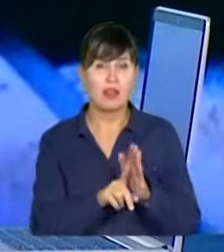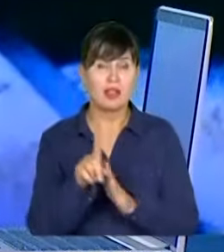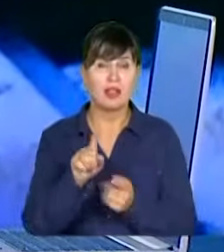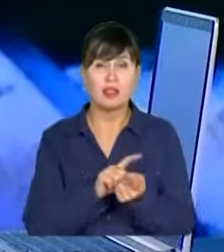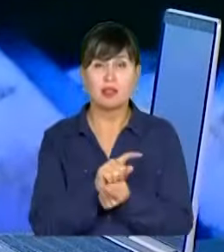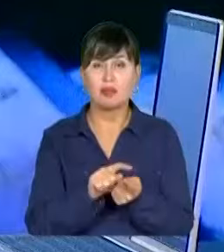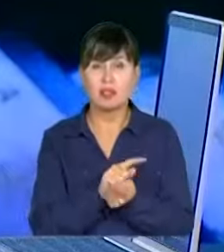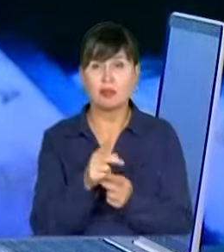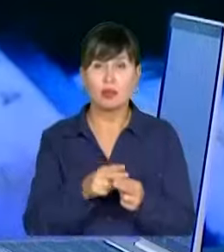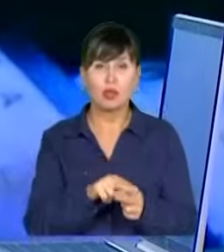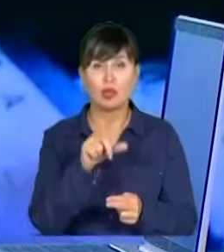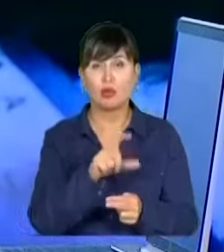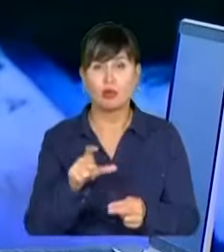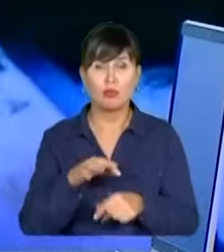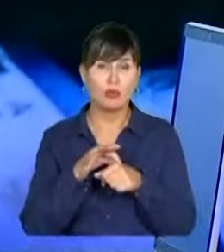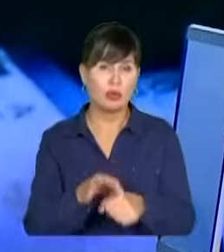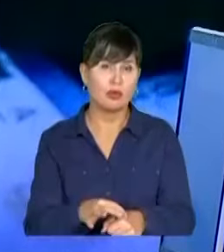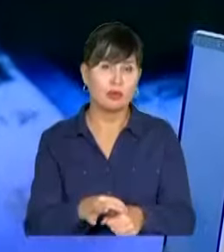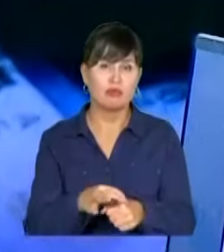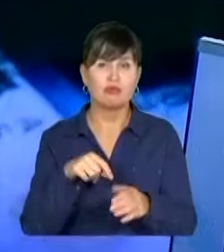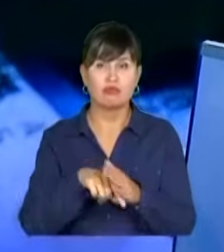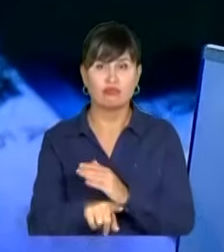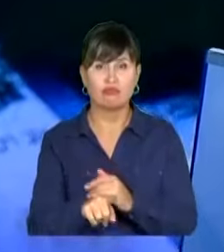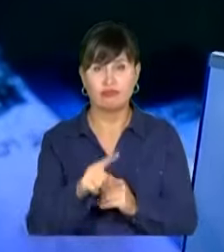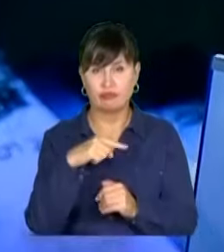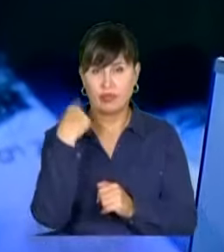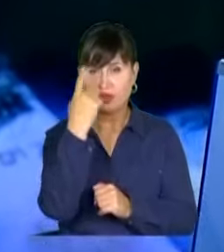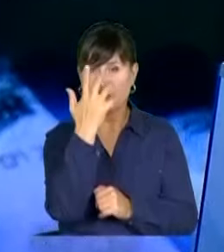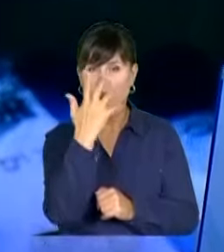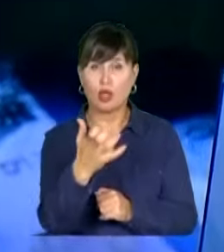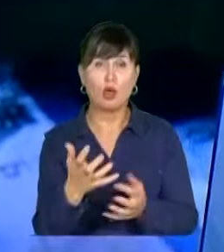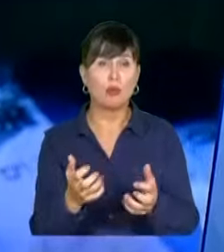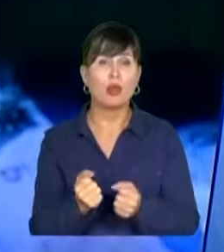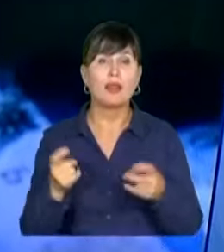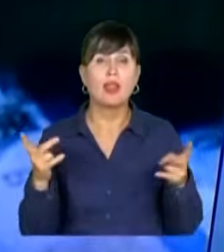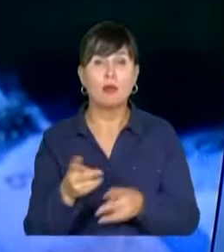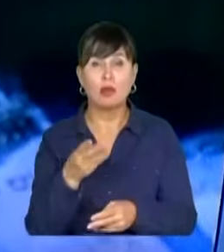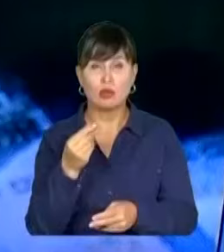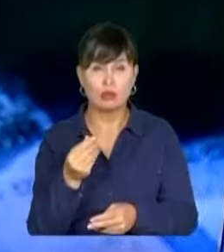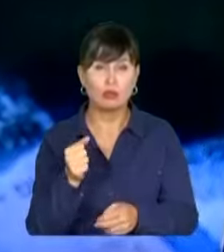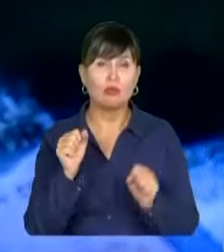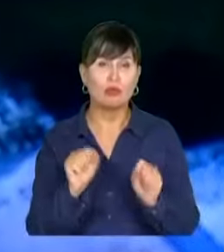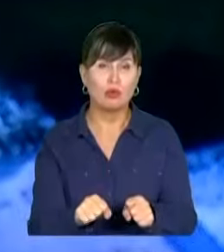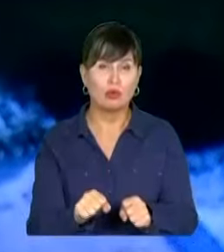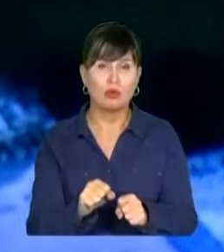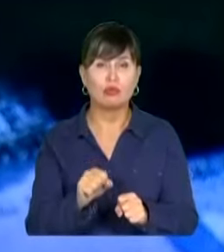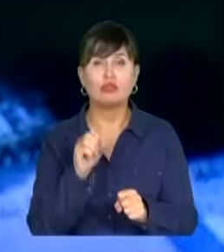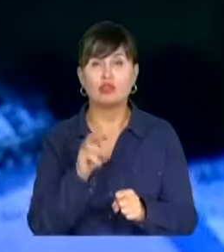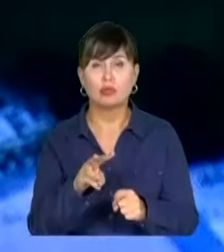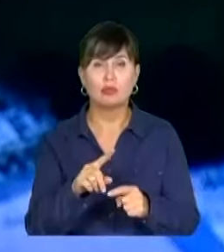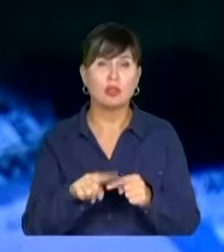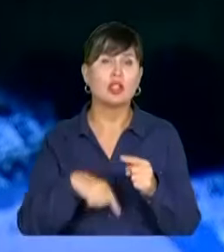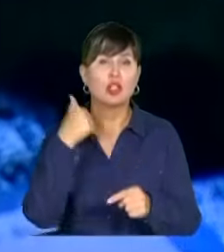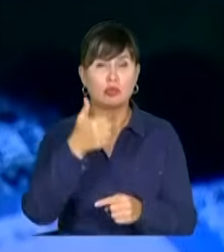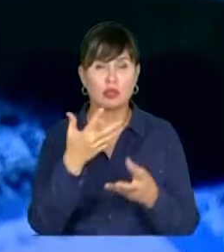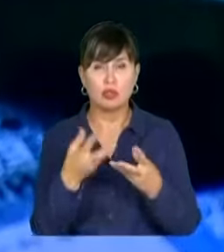изменения, по которым граждане будут проходить двухфакторную аутентификацию. А получить необходимую сумму заемщики смогут не раньше, чем на следующий